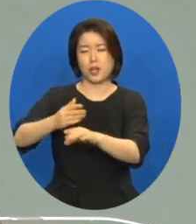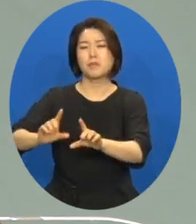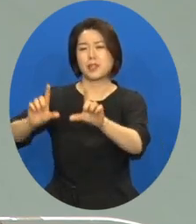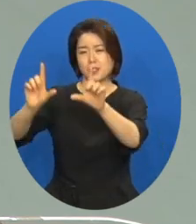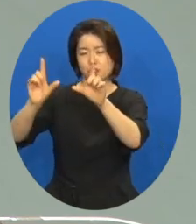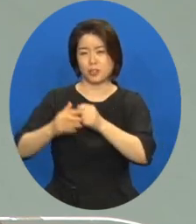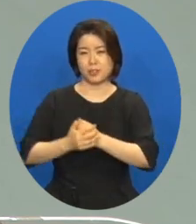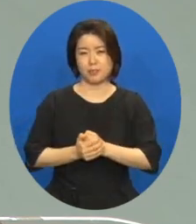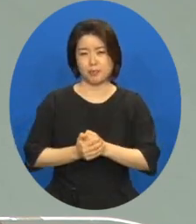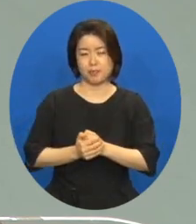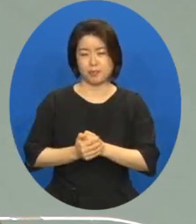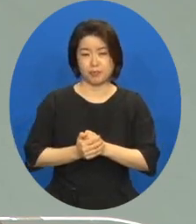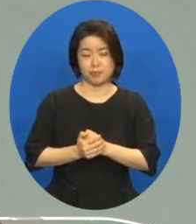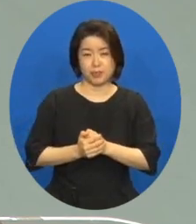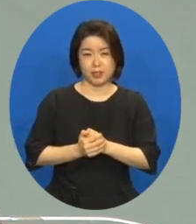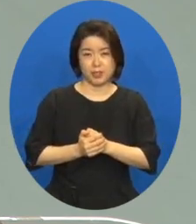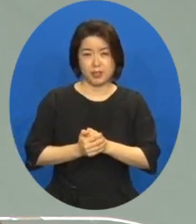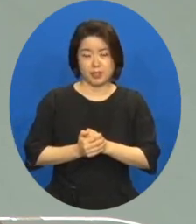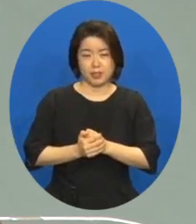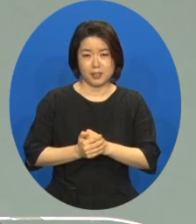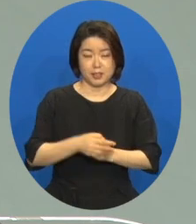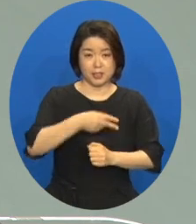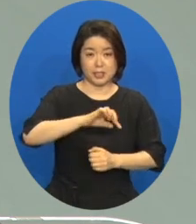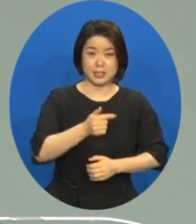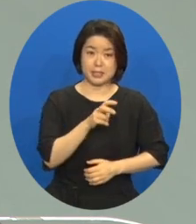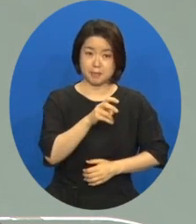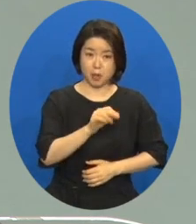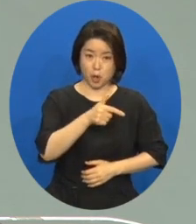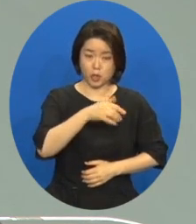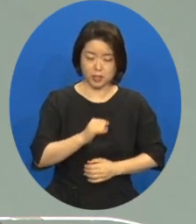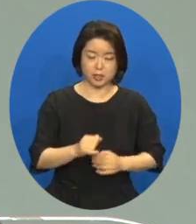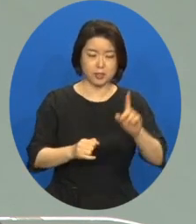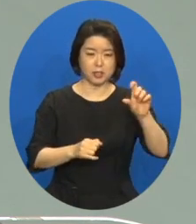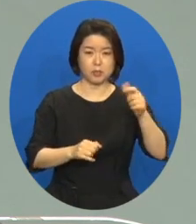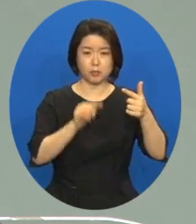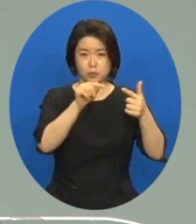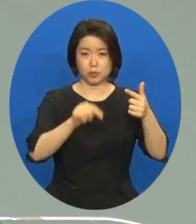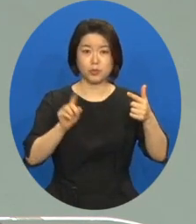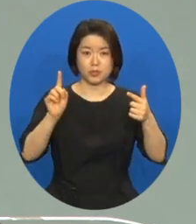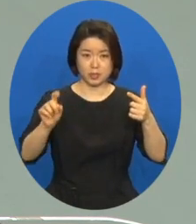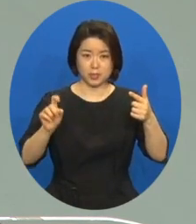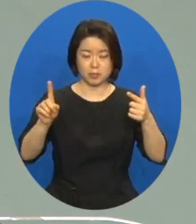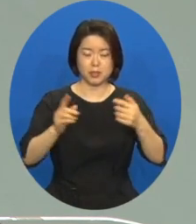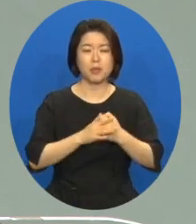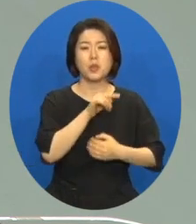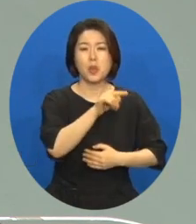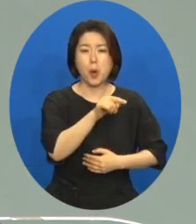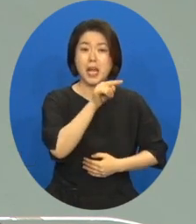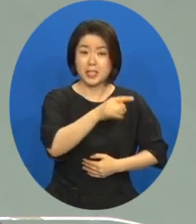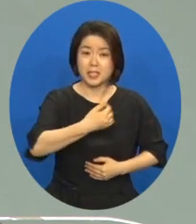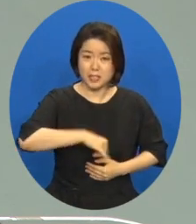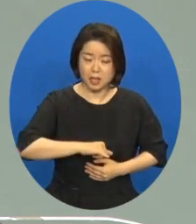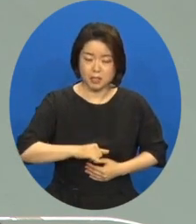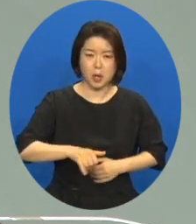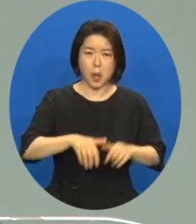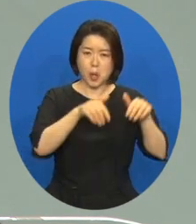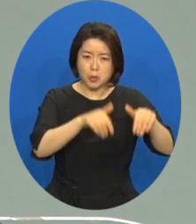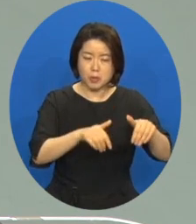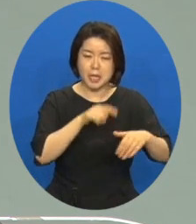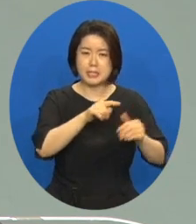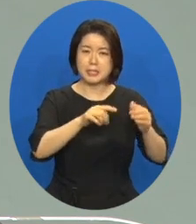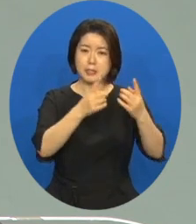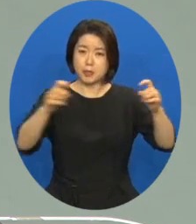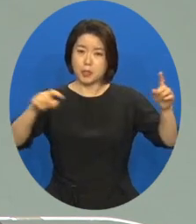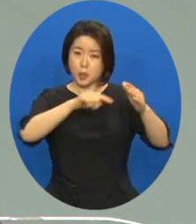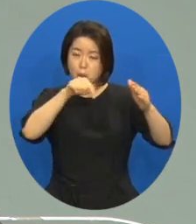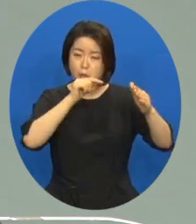신명기 16장 11절에 보면 너와 내 자녀와 노비와 내 성중에 있는 레위인과